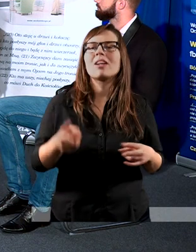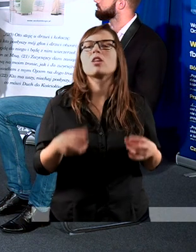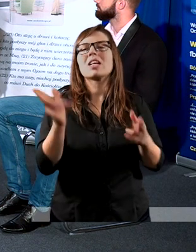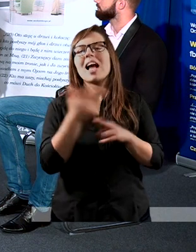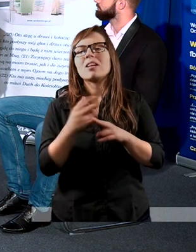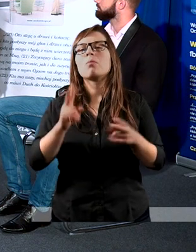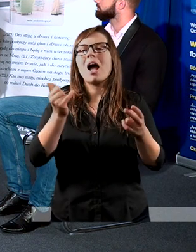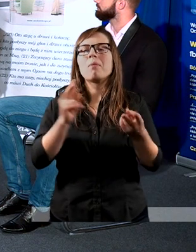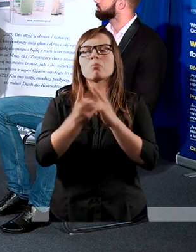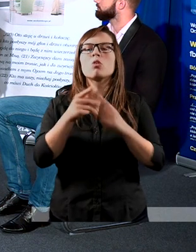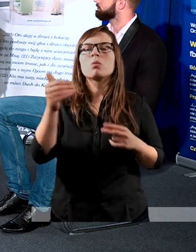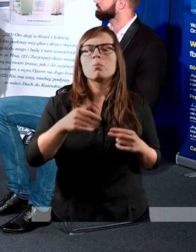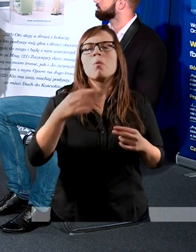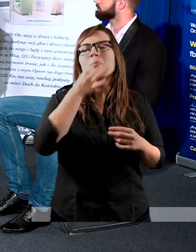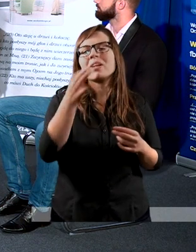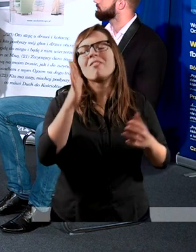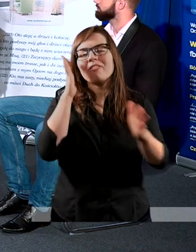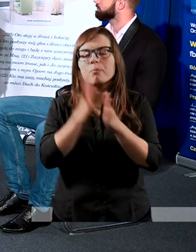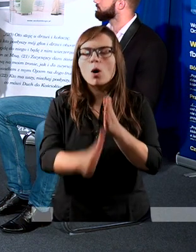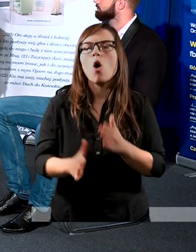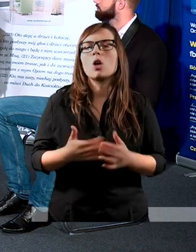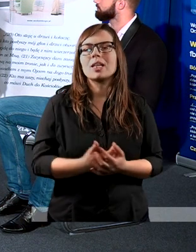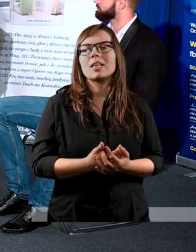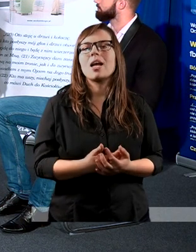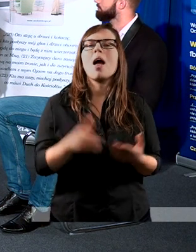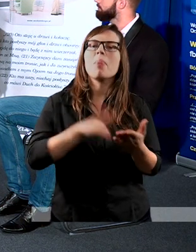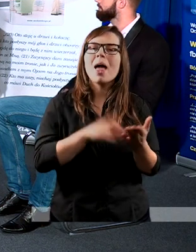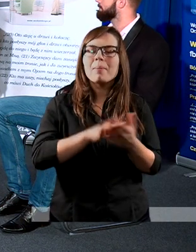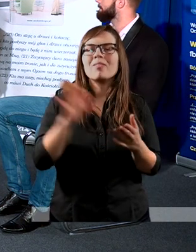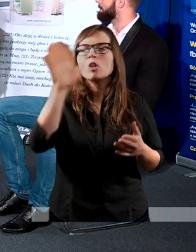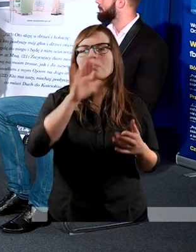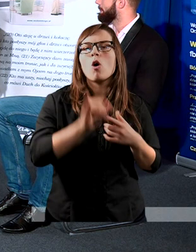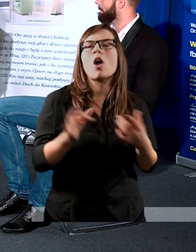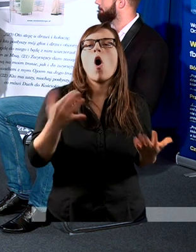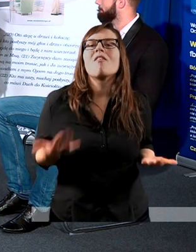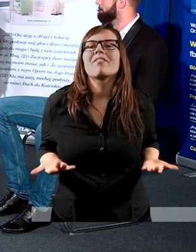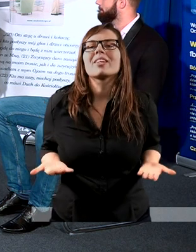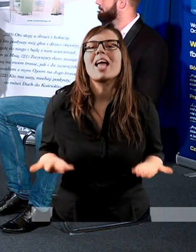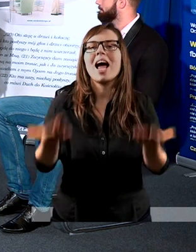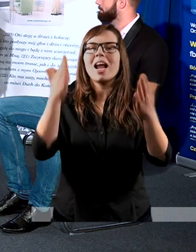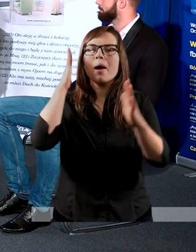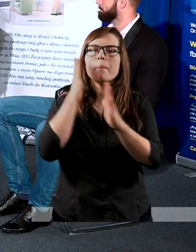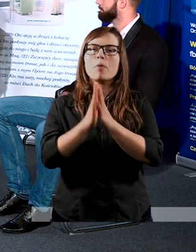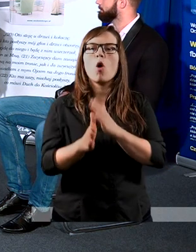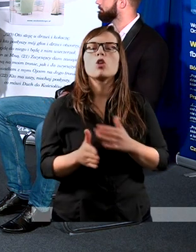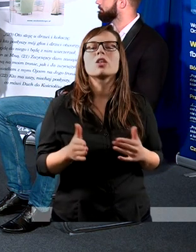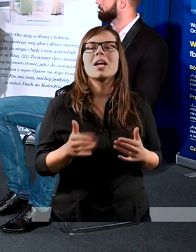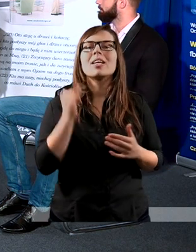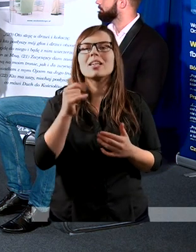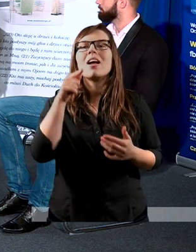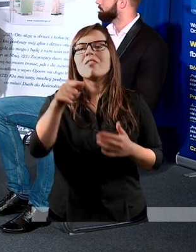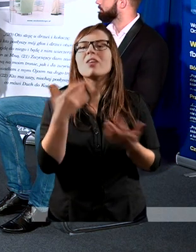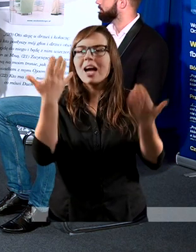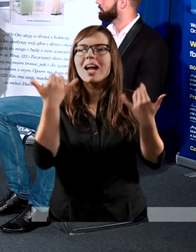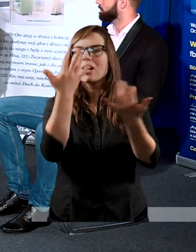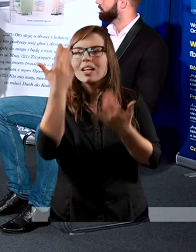spotkamy Boga, będziemy mogli Mu zadać pytania wprost, ale na pewno z Bogiem jest o wiele prościej. Ja też miałem w swoim życiu kilka